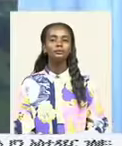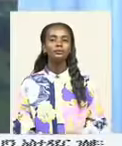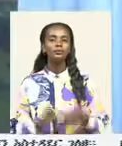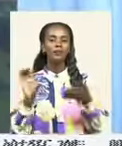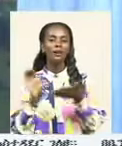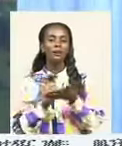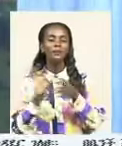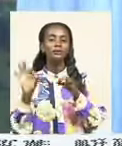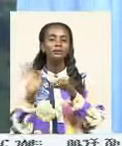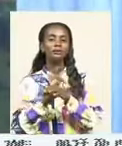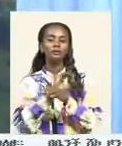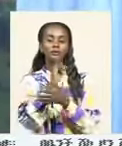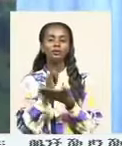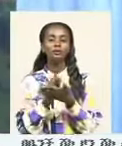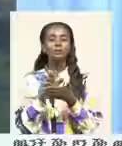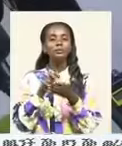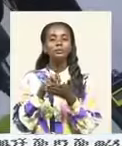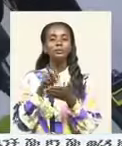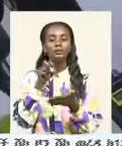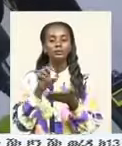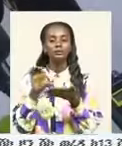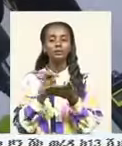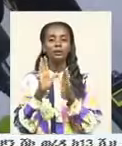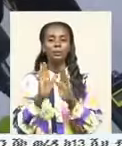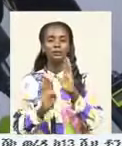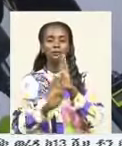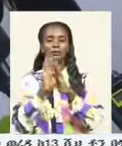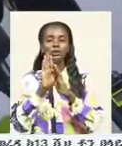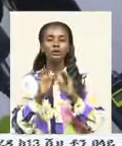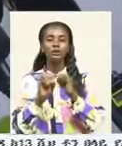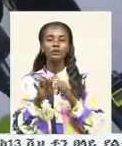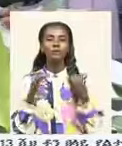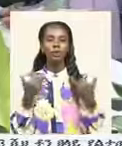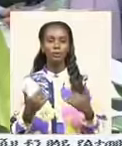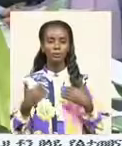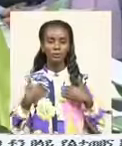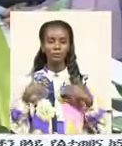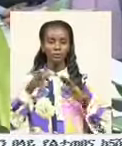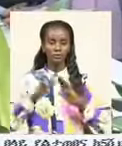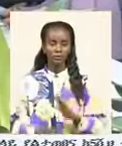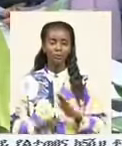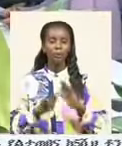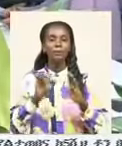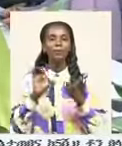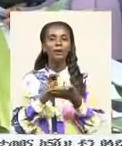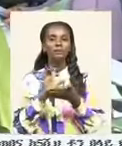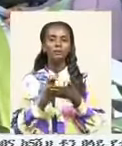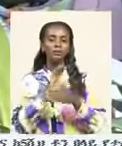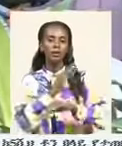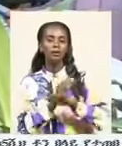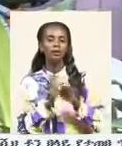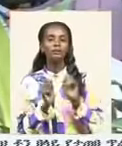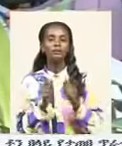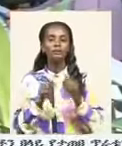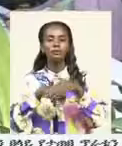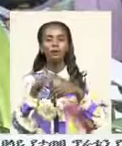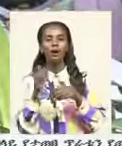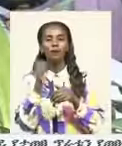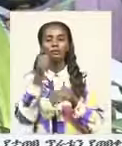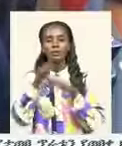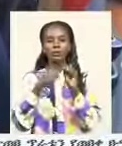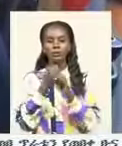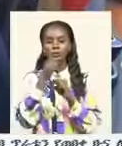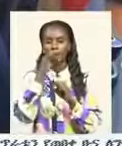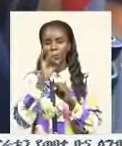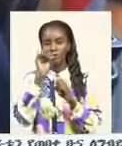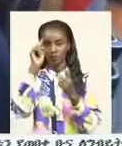የአምራች ኢንዱስትሪውን ምርትና ምርታማነትን በማሳደግ ዘርፉ አሁን ካለበት ዝቅተኛ የማምረት አቅም ፈጥኖ እንዲወጣ በአስር ዓመቱ የልማት